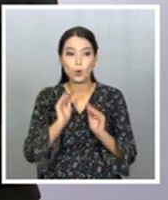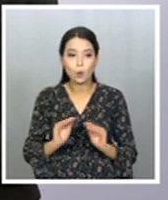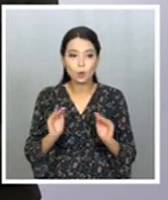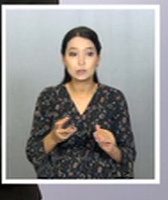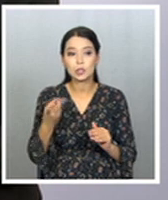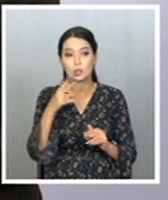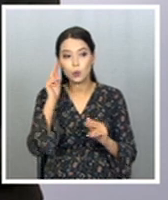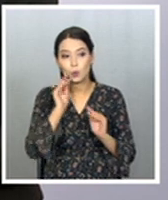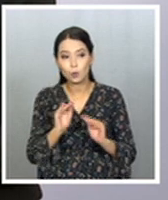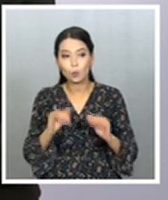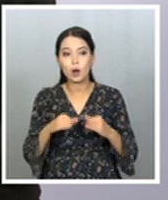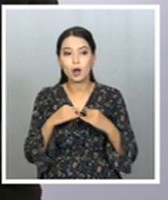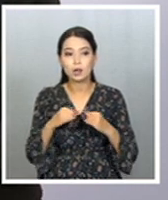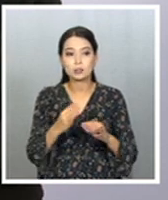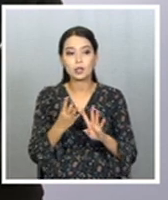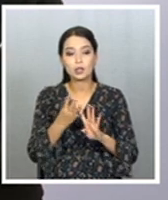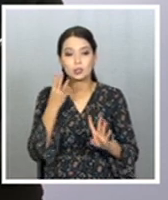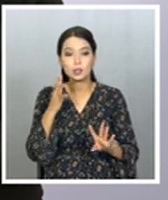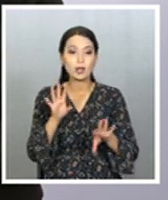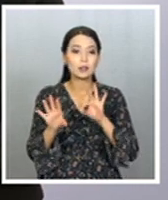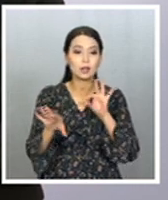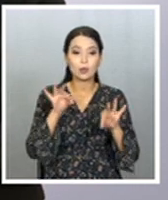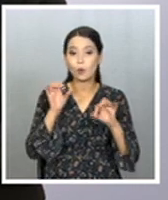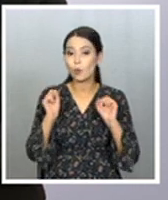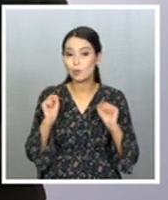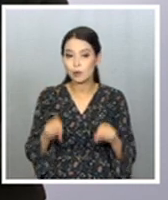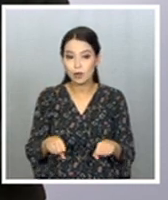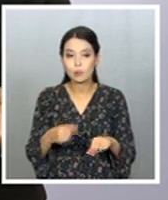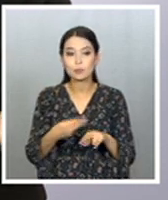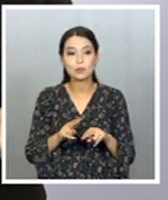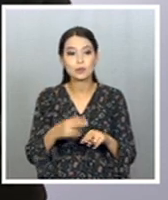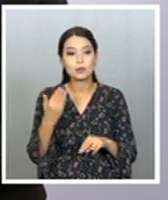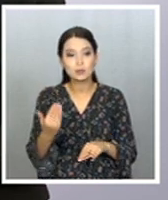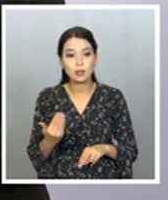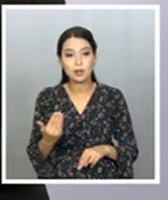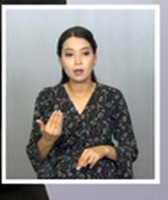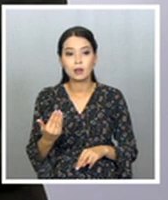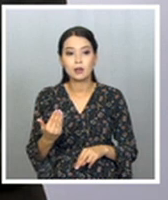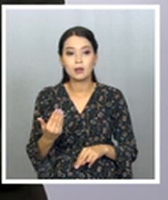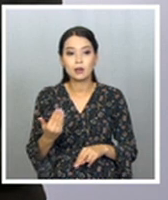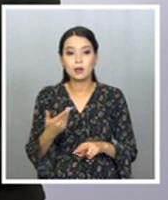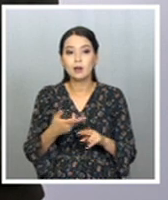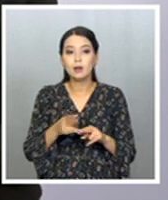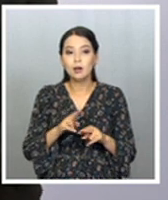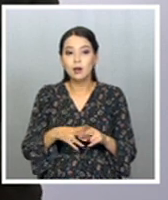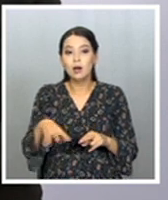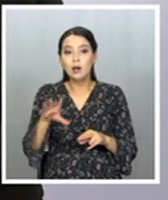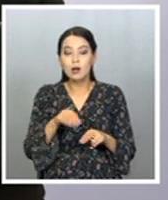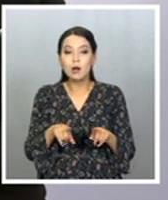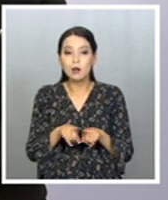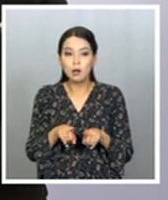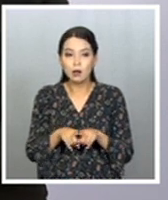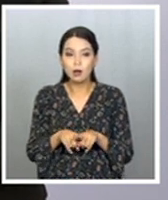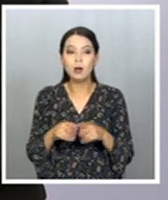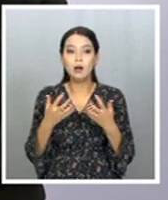асханада кезекшілікке таңдауға болады? Яғни бұл жерде бізге олардың орналастыру реті маңызды